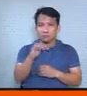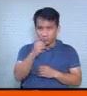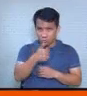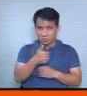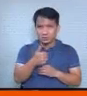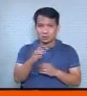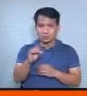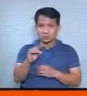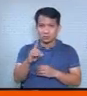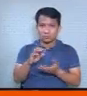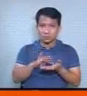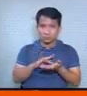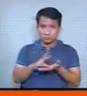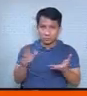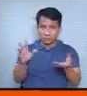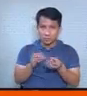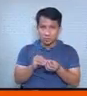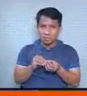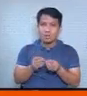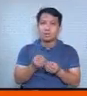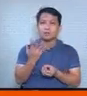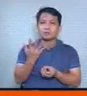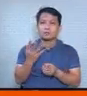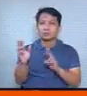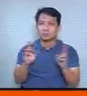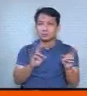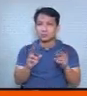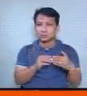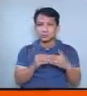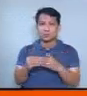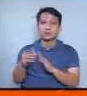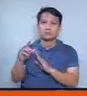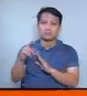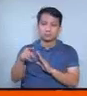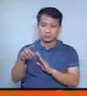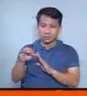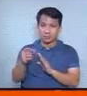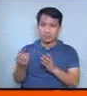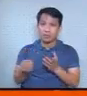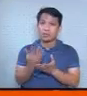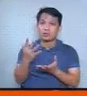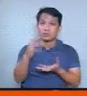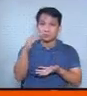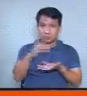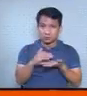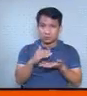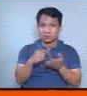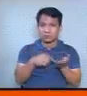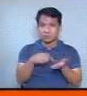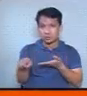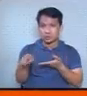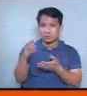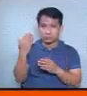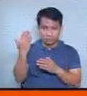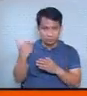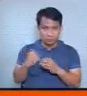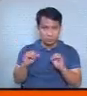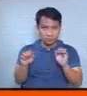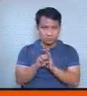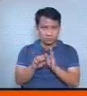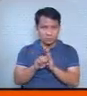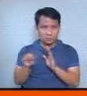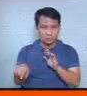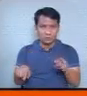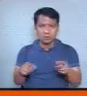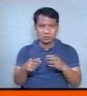bukas, magkikwentahan na po agad. Maganda, guide sa inyo yung Dole kung magkano yung perang nawala sa inyo na dapat bayaran. Sample na lang po dito